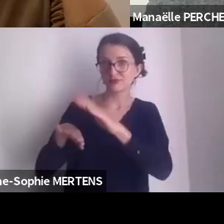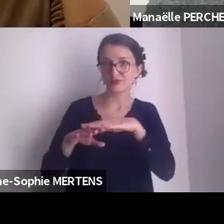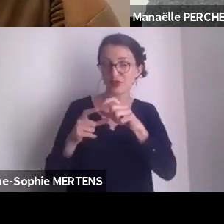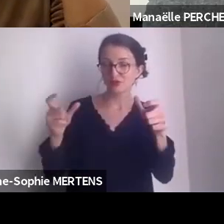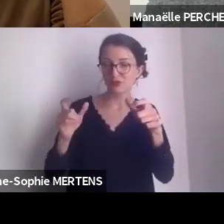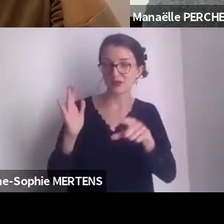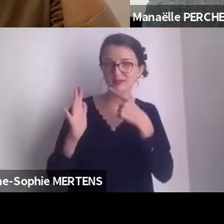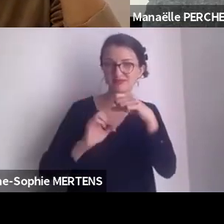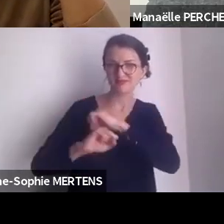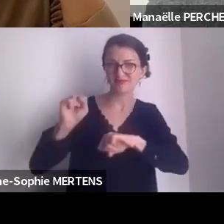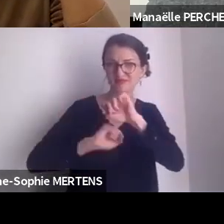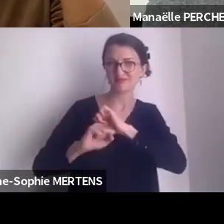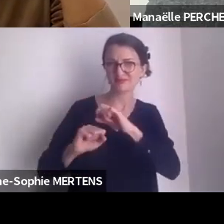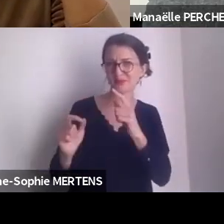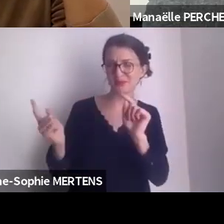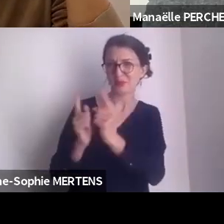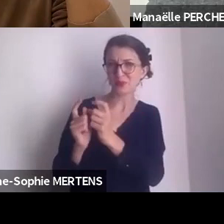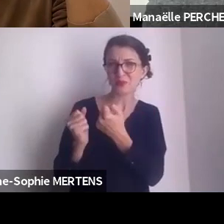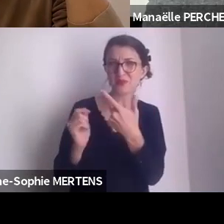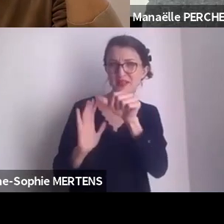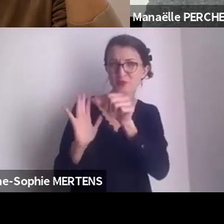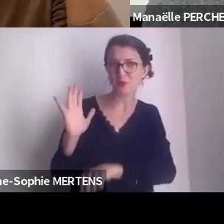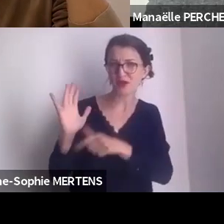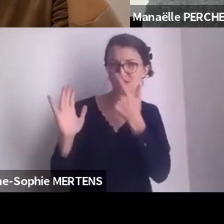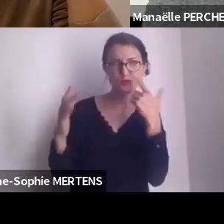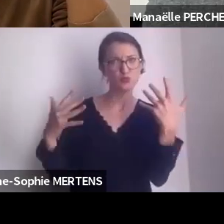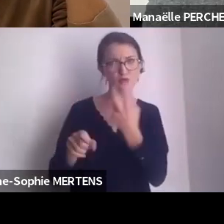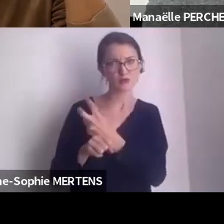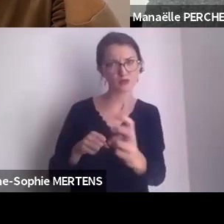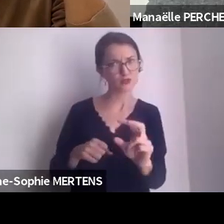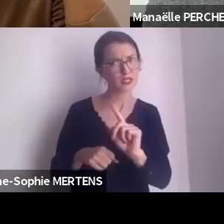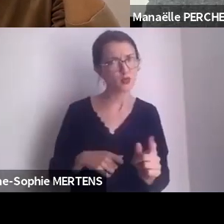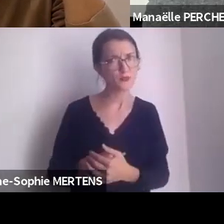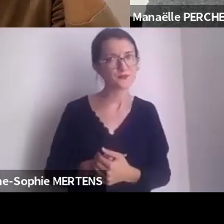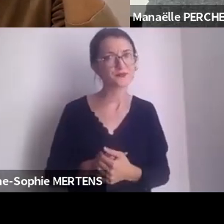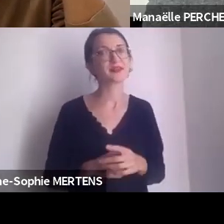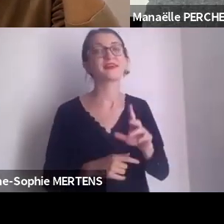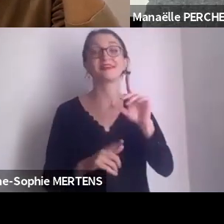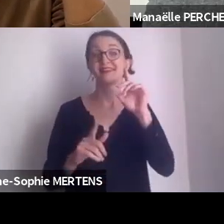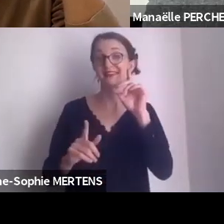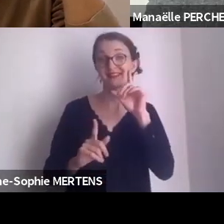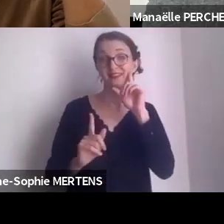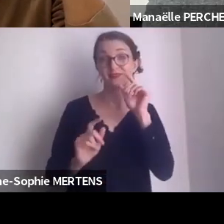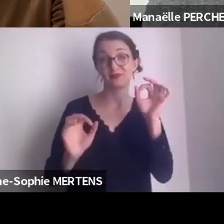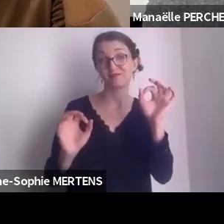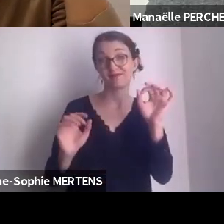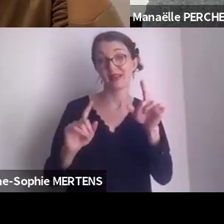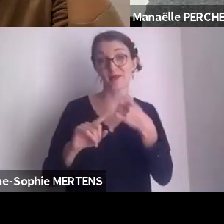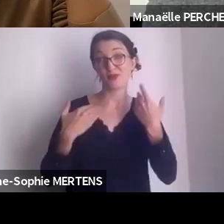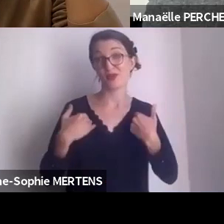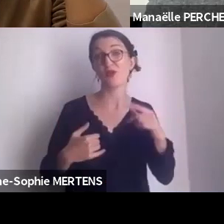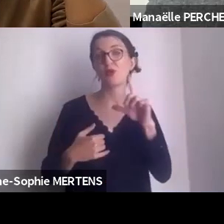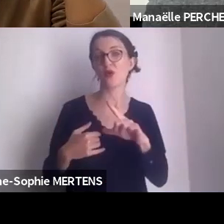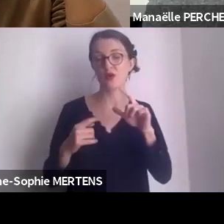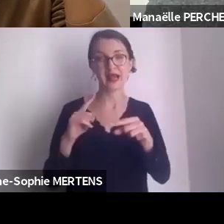Je peux répondre si tu veux. Oui, vas-y, Laurent. En fait, ça sert de passerelle, il faut voir ça comme une passerelle. C'est ce que j'ai défini